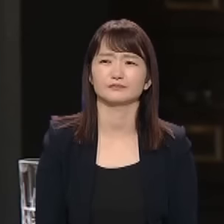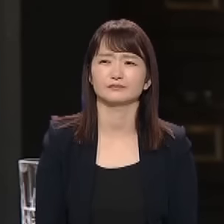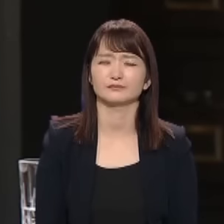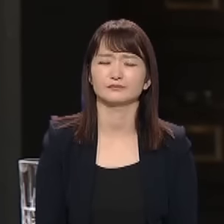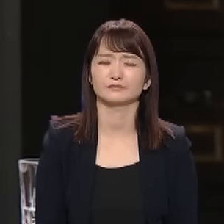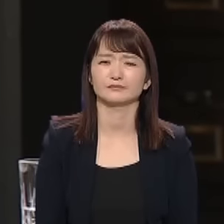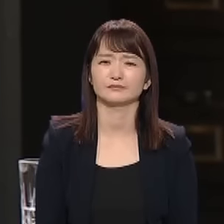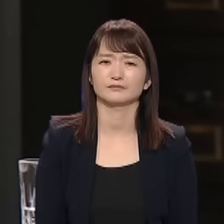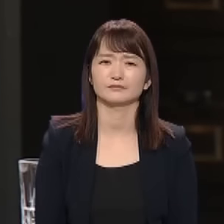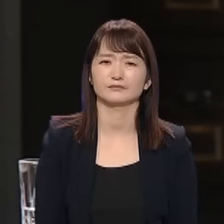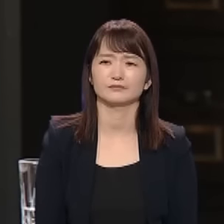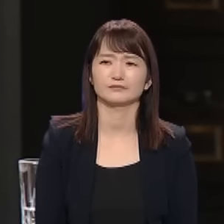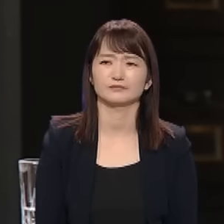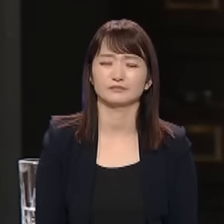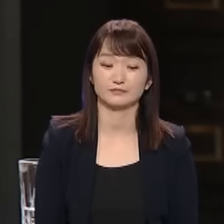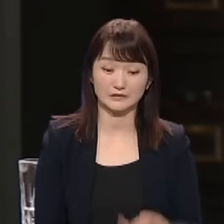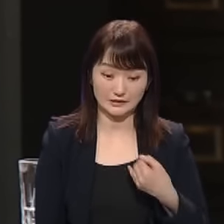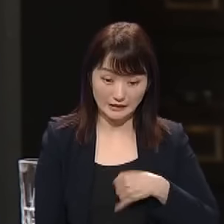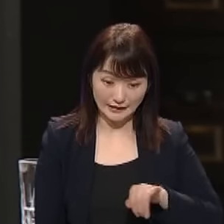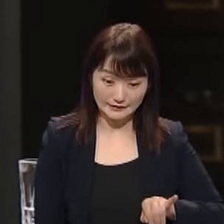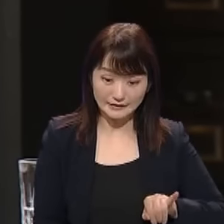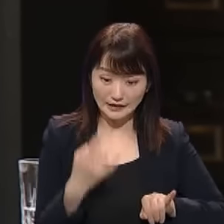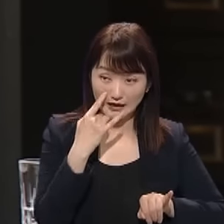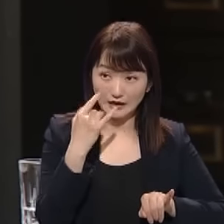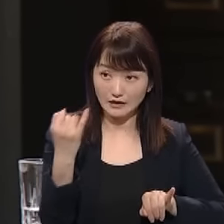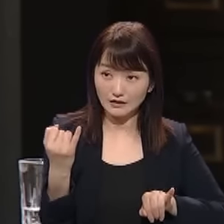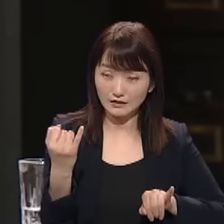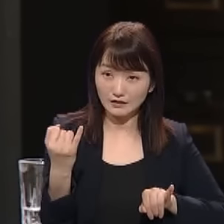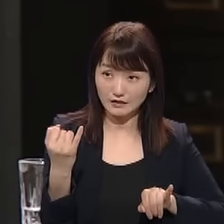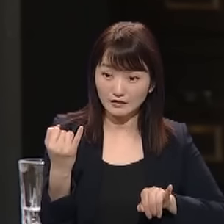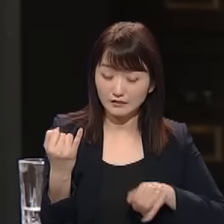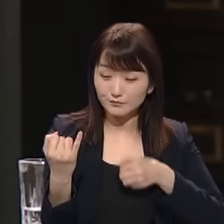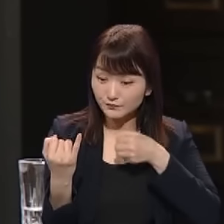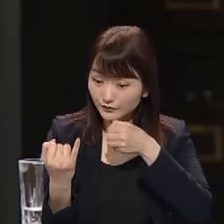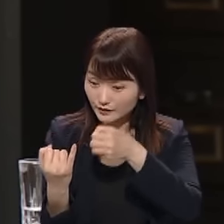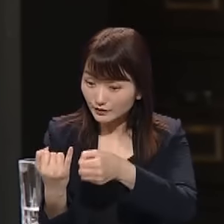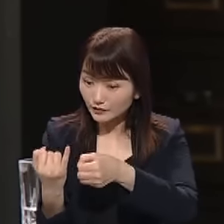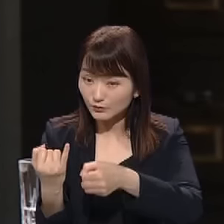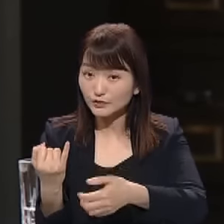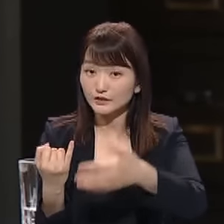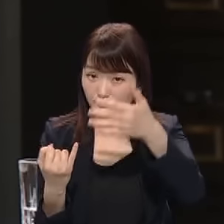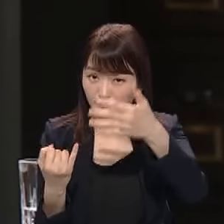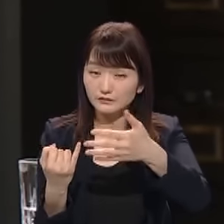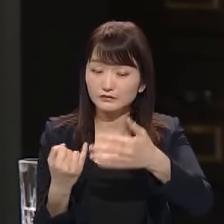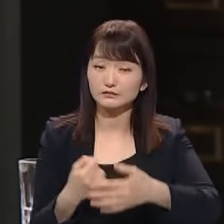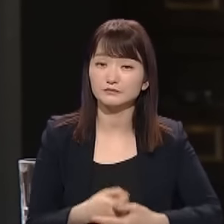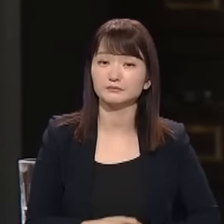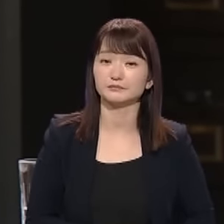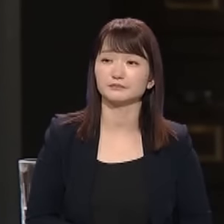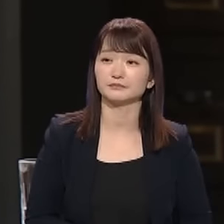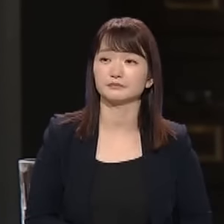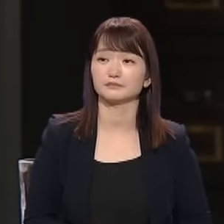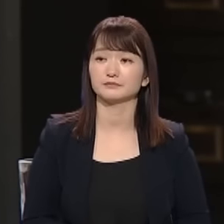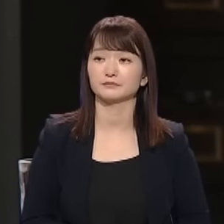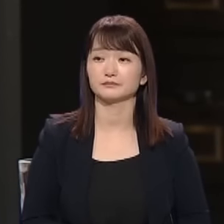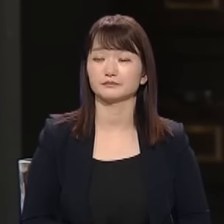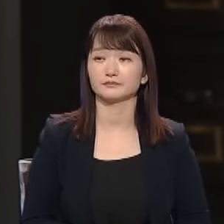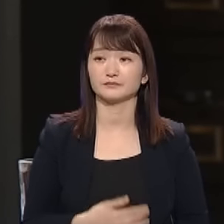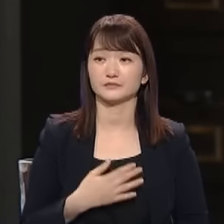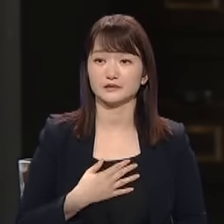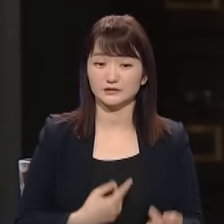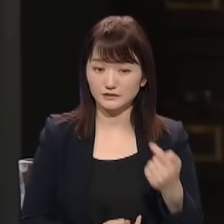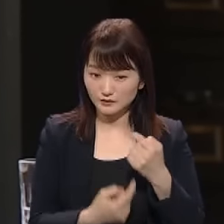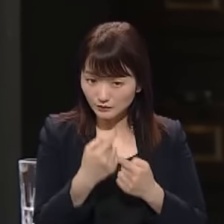자, 지금 따님이 어머니를 지금 인터뷰하고 있는 영상입니다. 제가 이 제보를